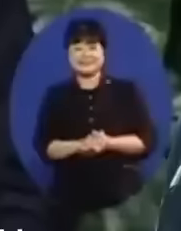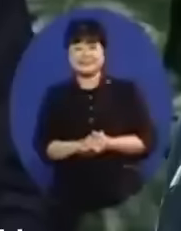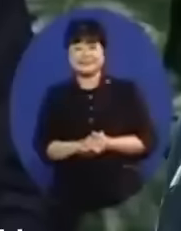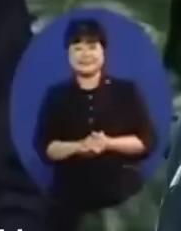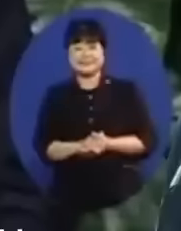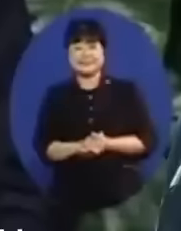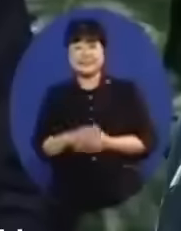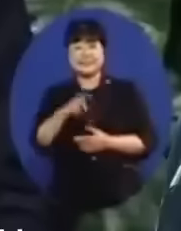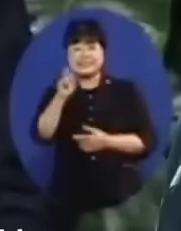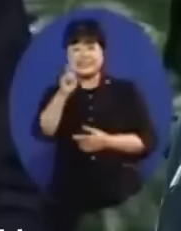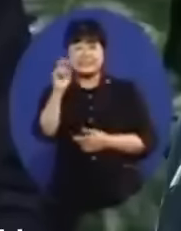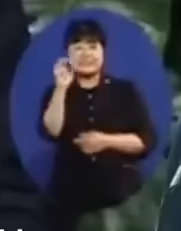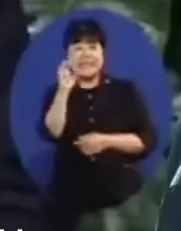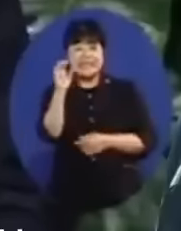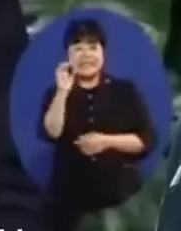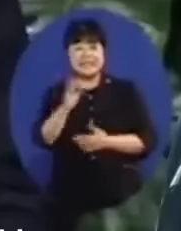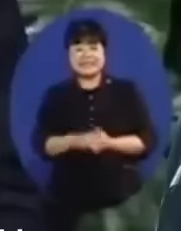20세기